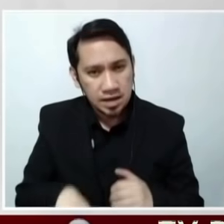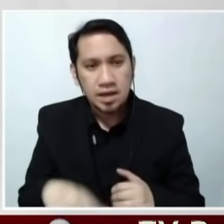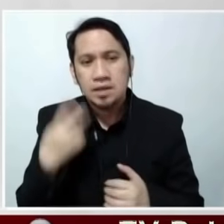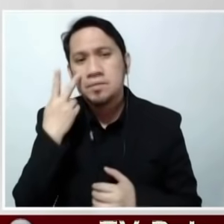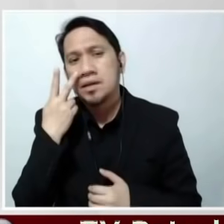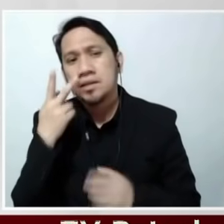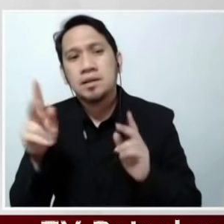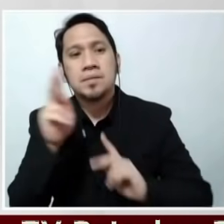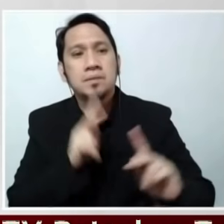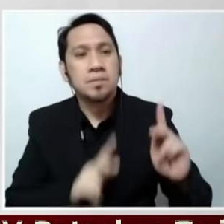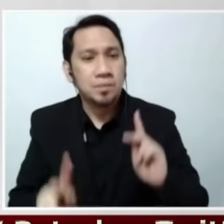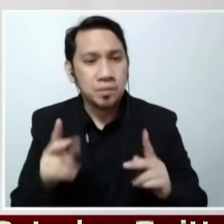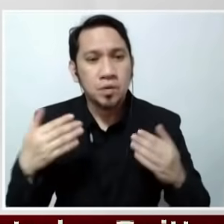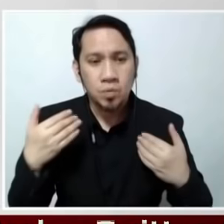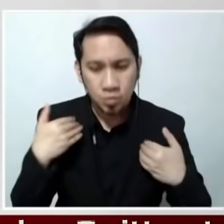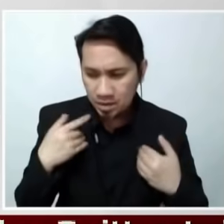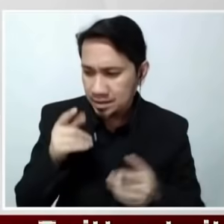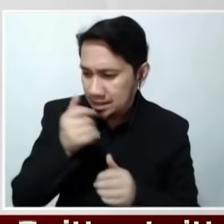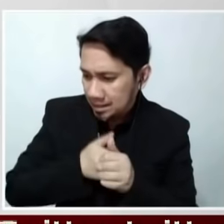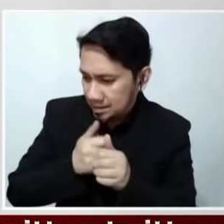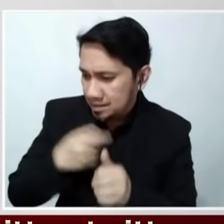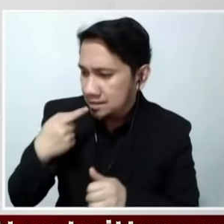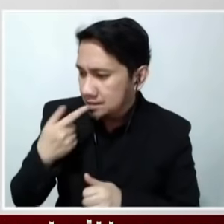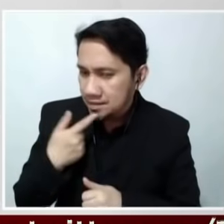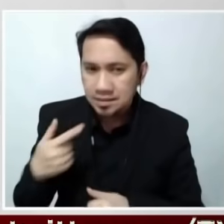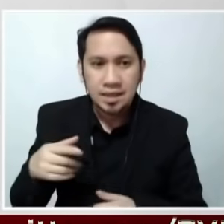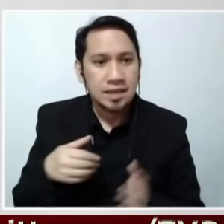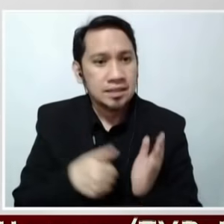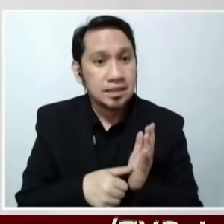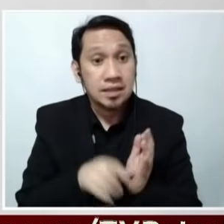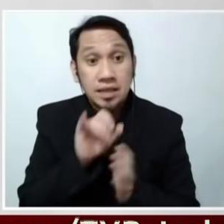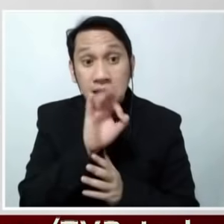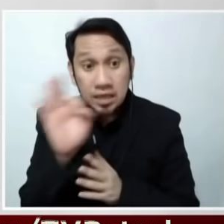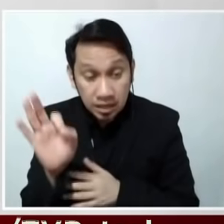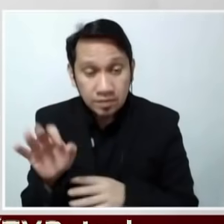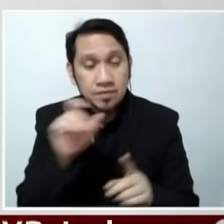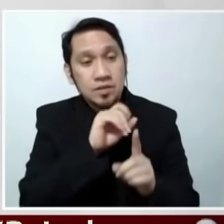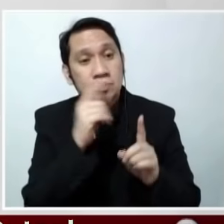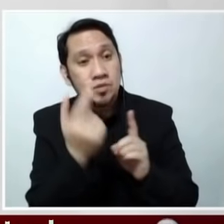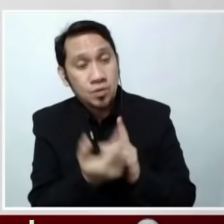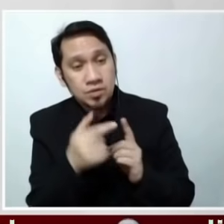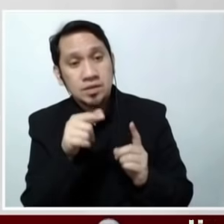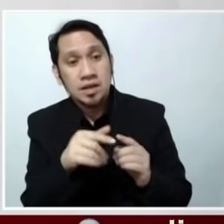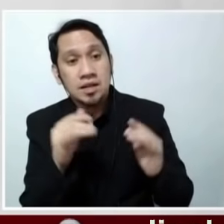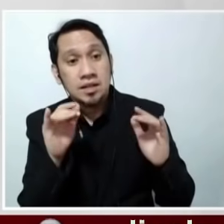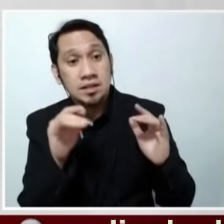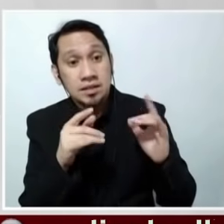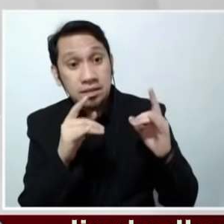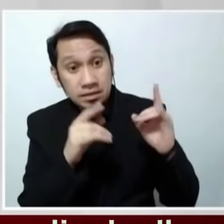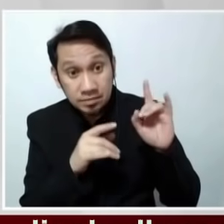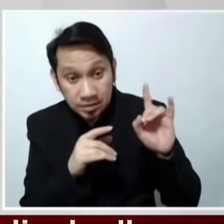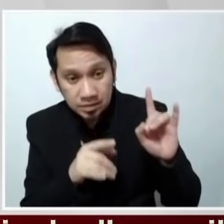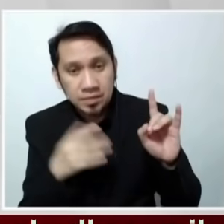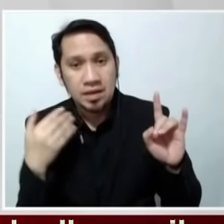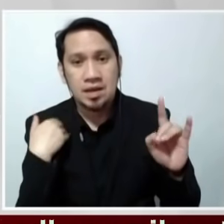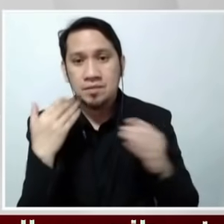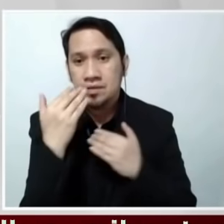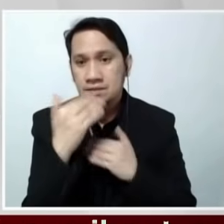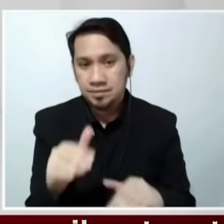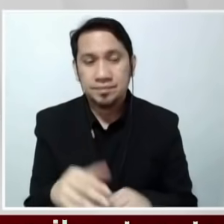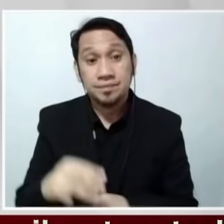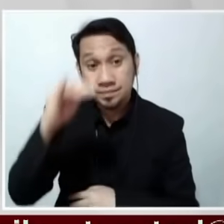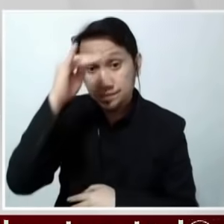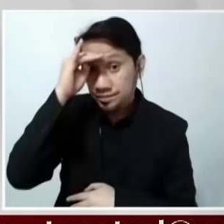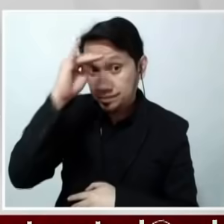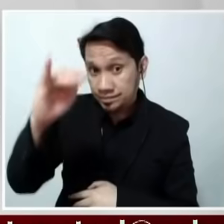ng mga tao ang bawat sasabihin ng kandidato. Kung sa social media kasi idadaan ng debate, may limitasyon. Si Manila Mayor